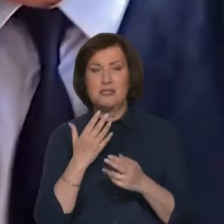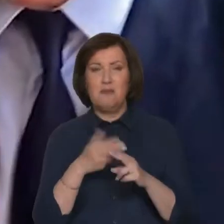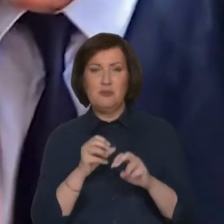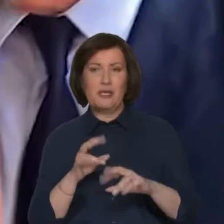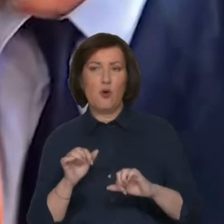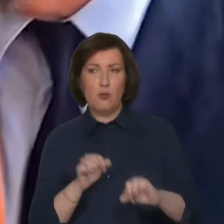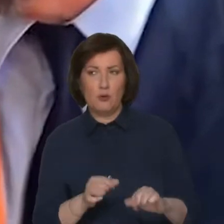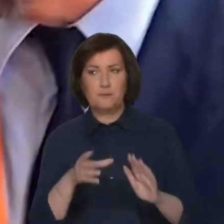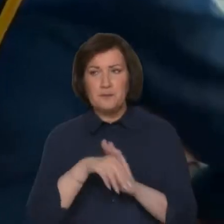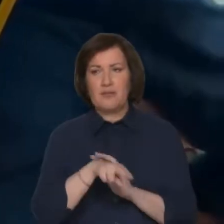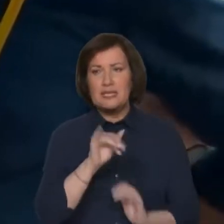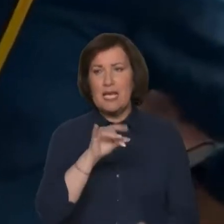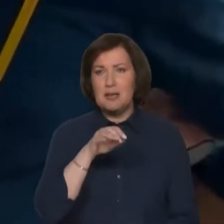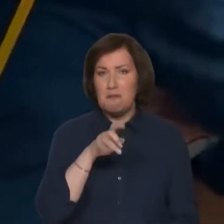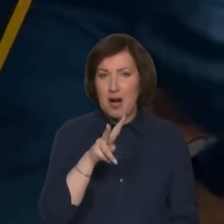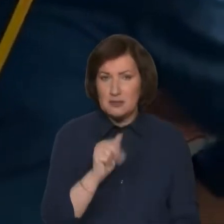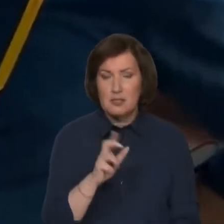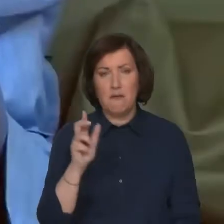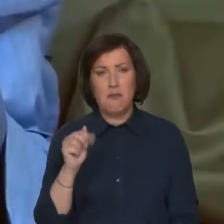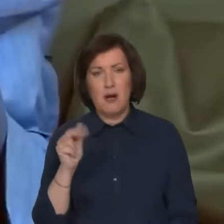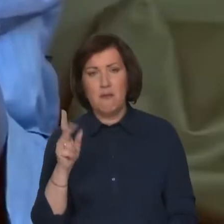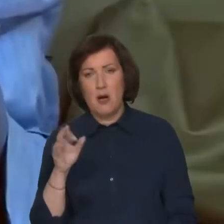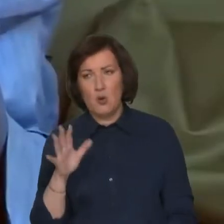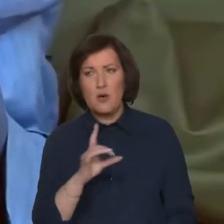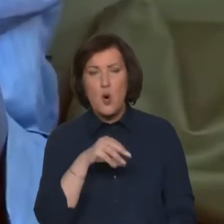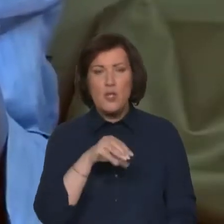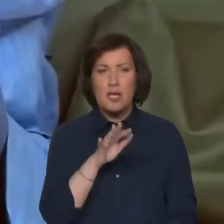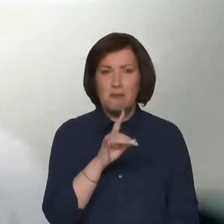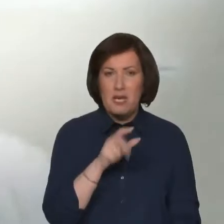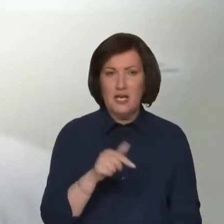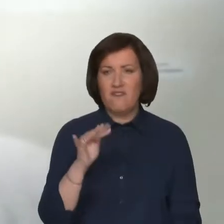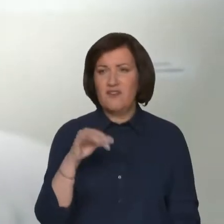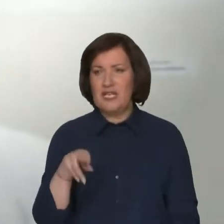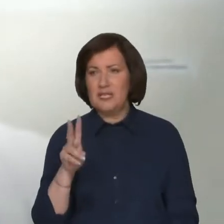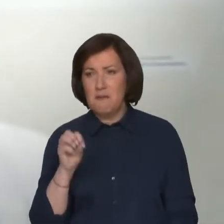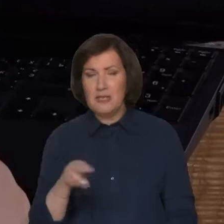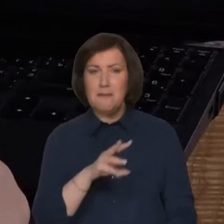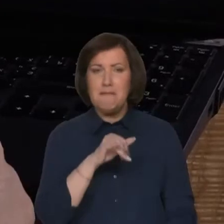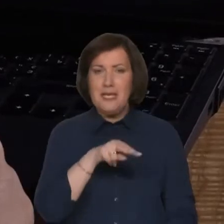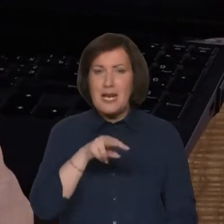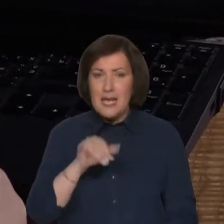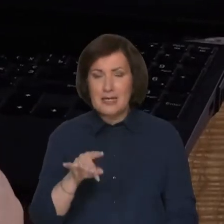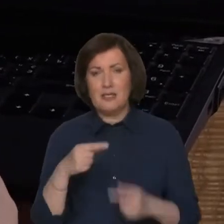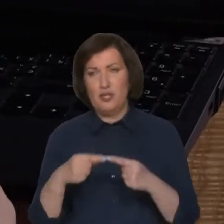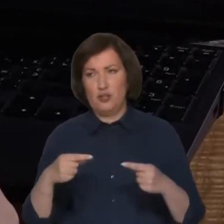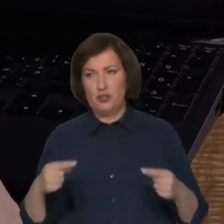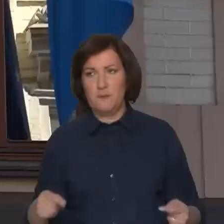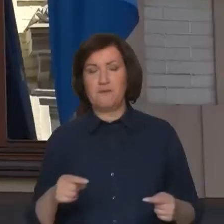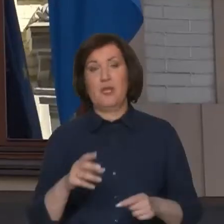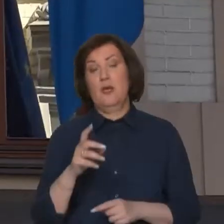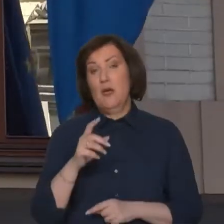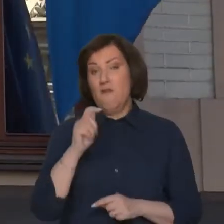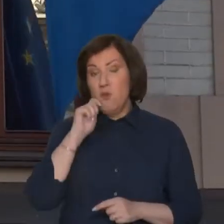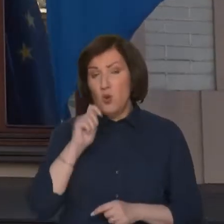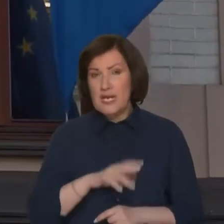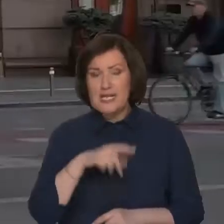них, зокрема, Олег Дерипаска, Олександр Бабаков, Аркадій Ротенберг, Михайло Фрідман, Олексій Міллер та інші. Юрист Центру протидії корупції каже,